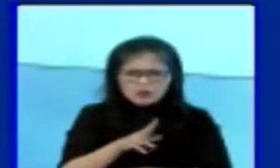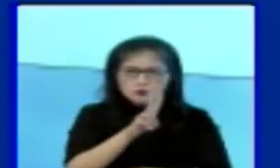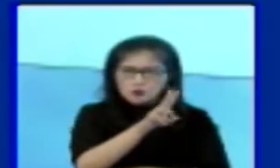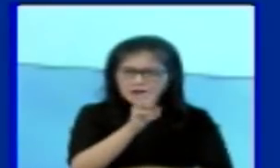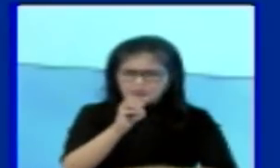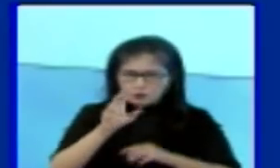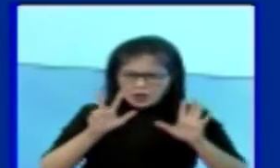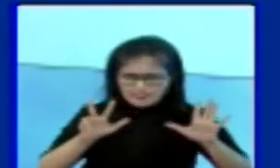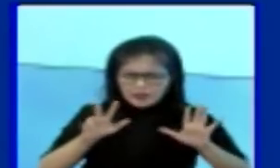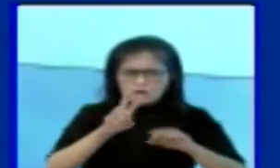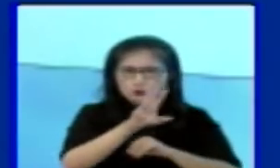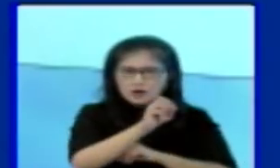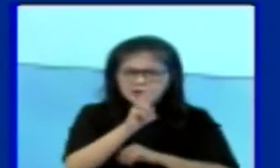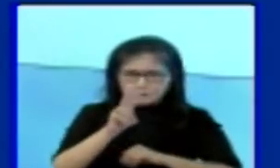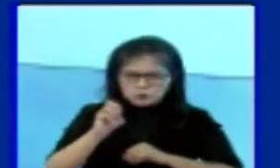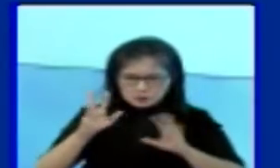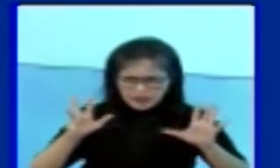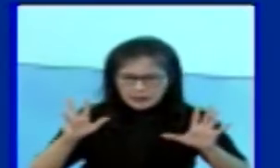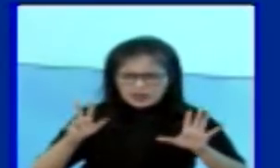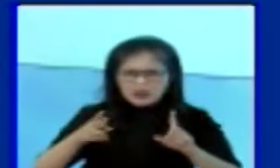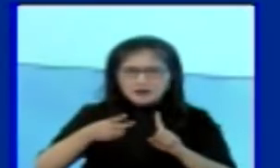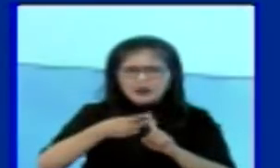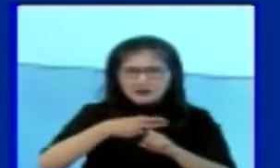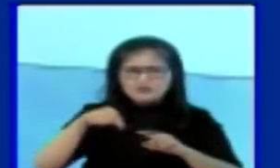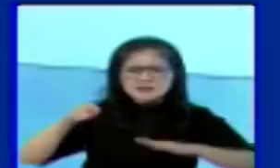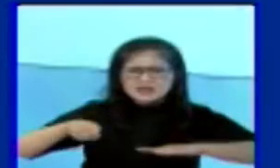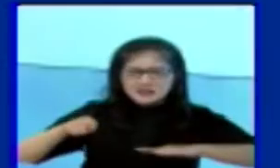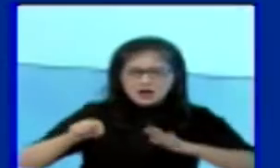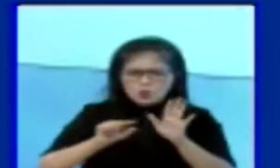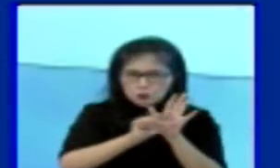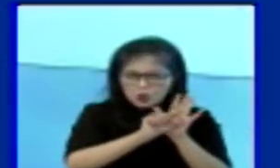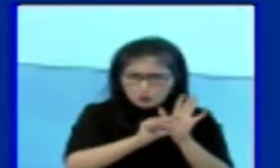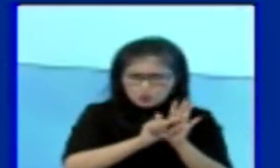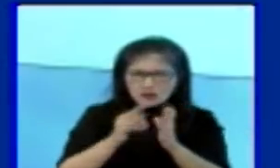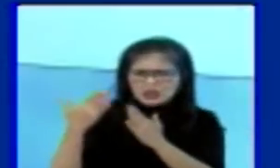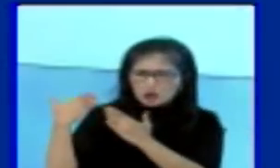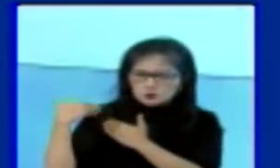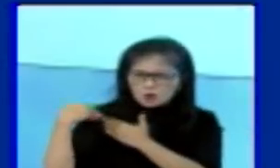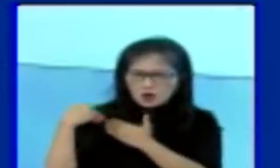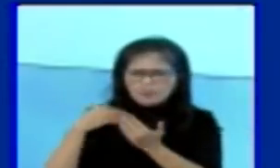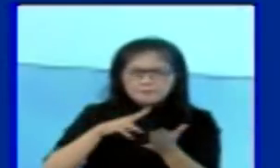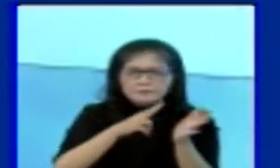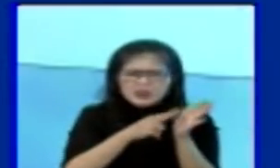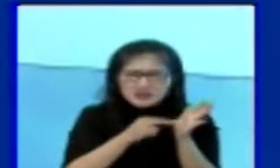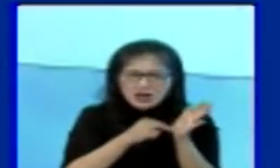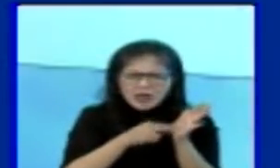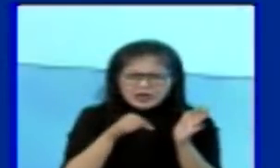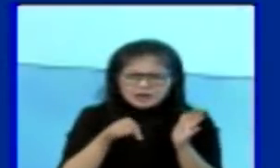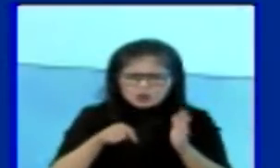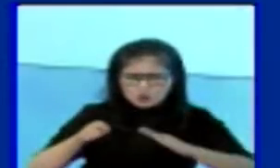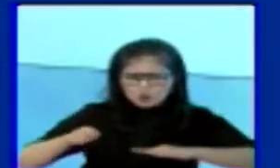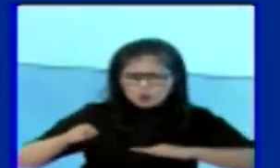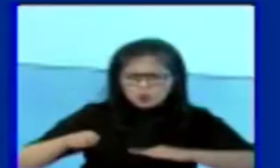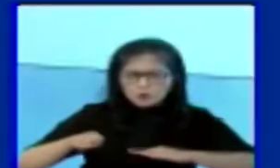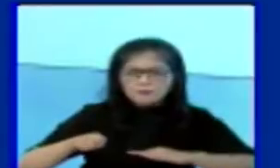2008-2009. Arif Hidayat, Hakim Konstitusi, yang pernah menjabat sebagai anggota tim penilai angka kredit Direktorat Jenderal Pendidikan Tinggi Kemendikbud.